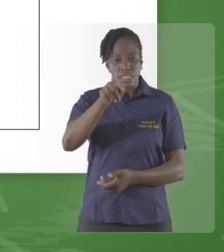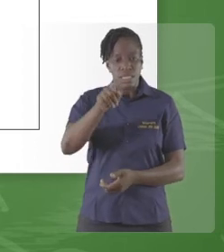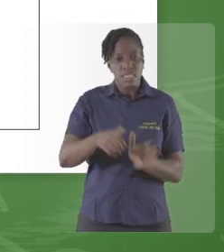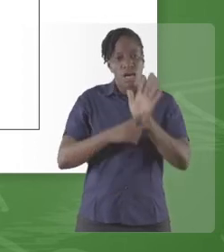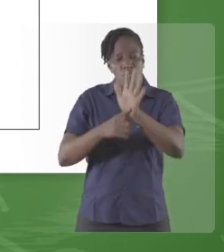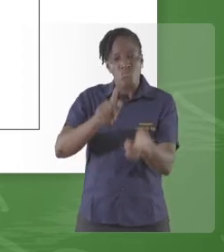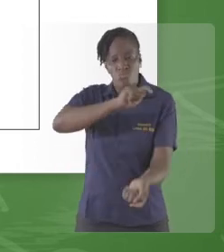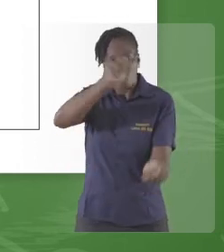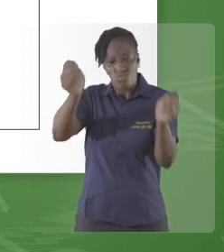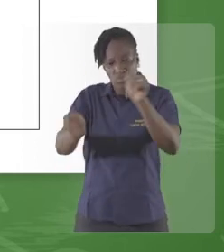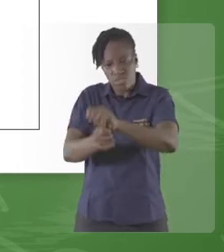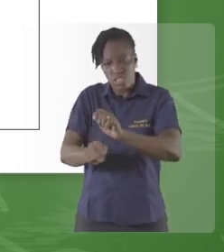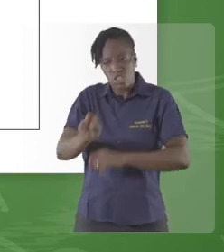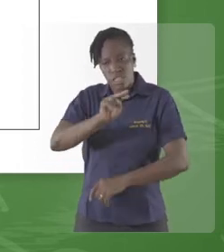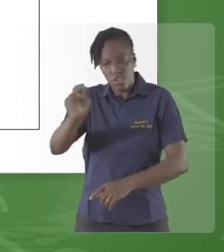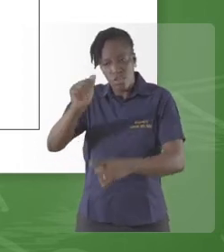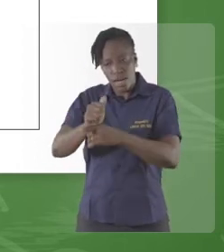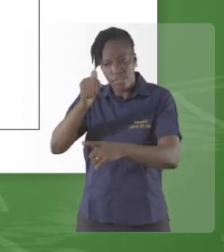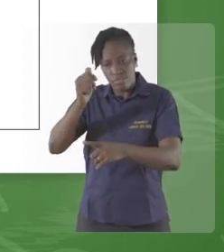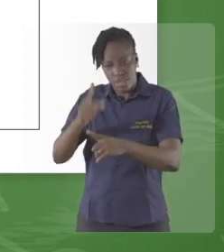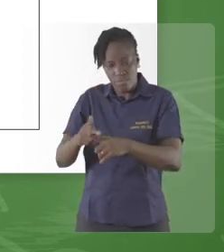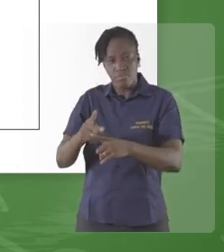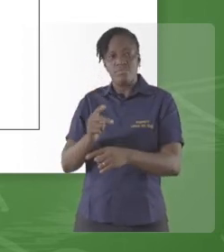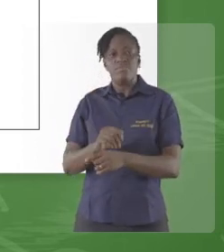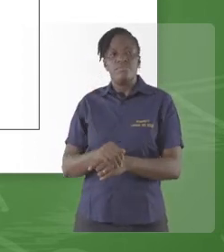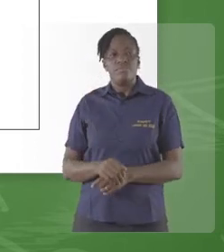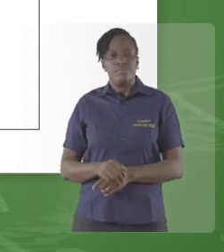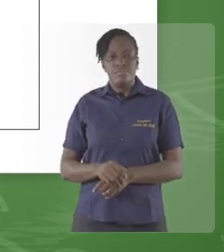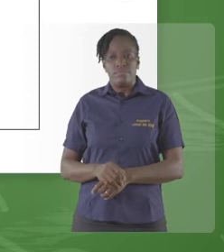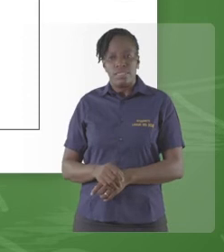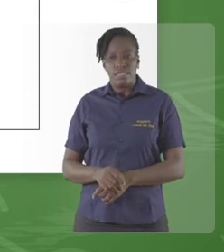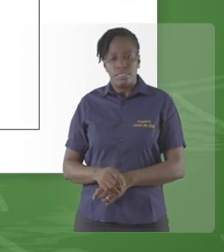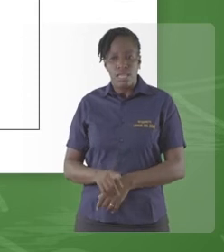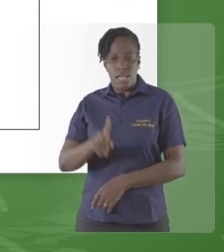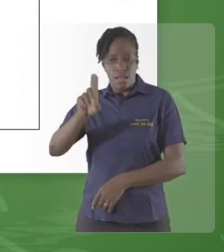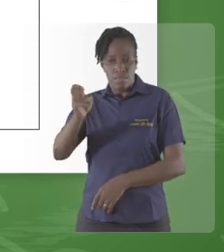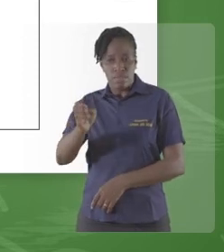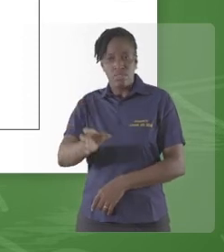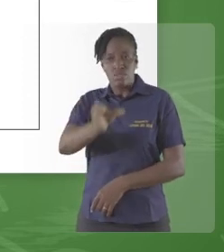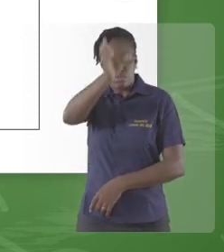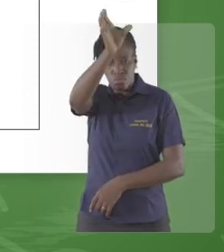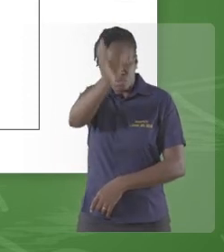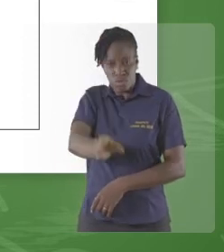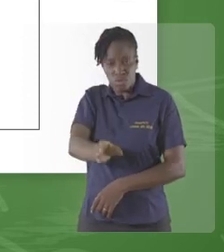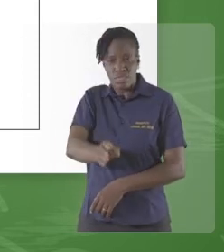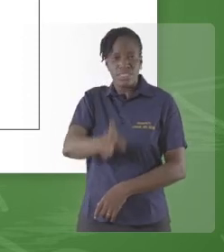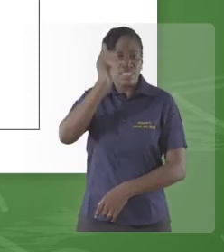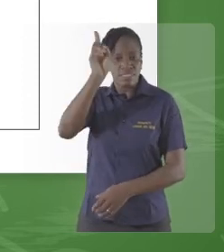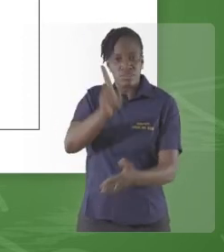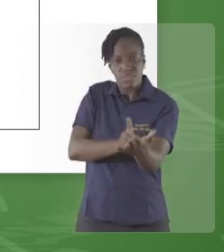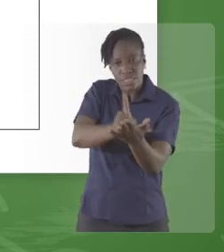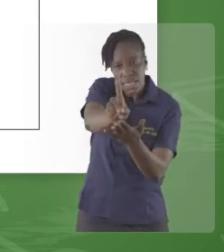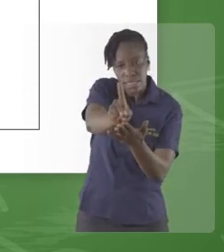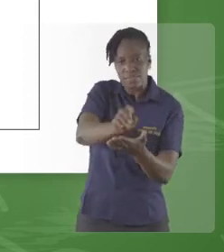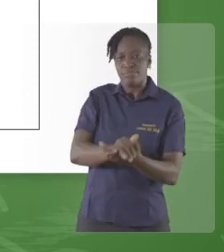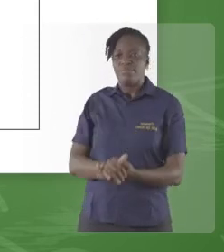des adverbes. Alors, la première colonne est consacrée au discours